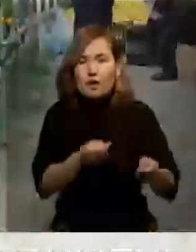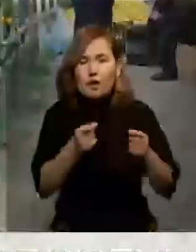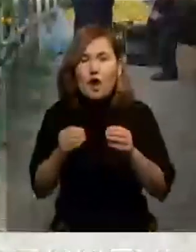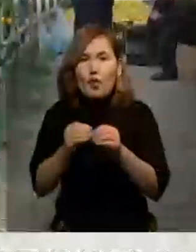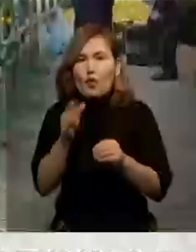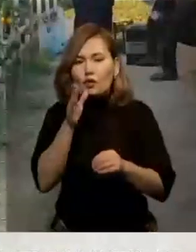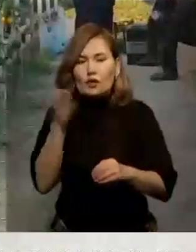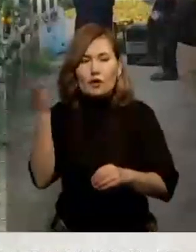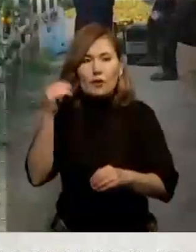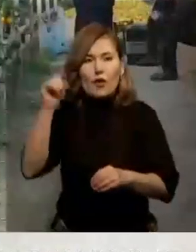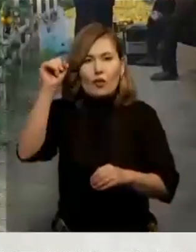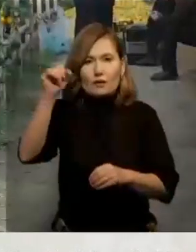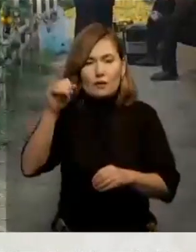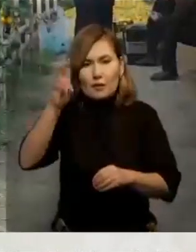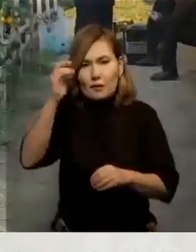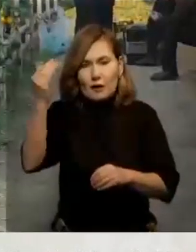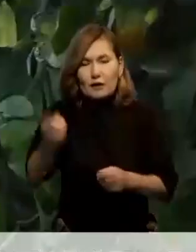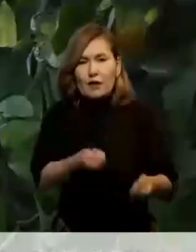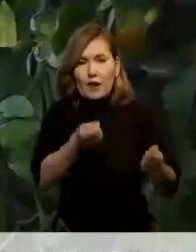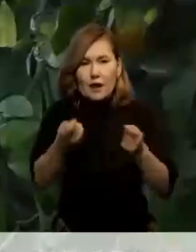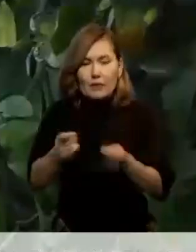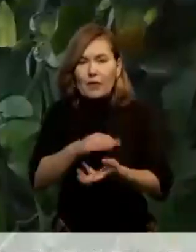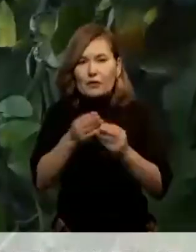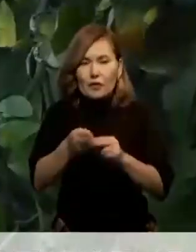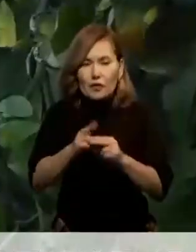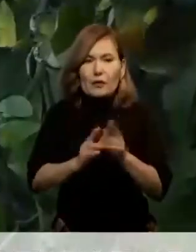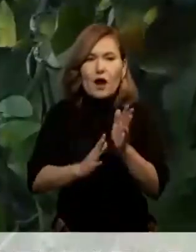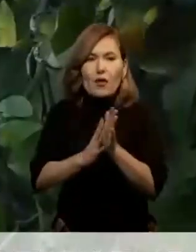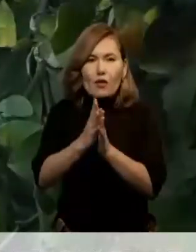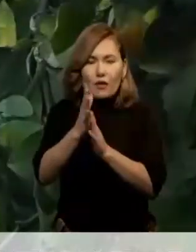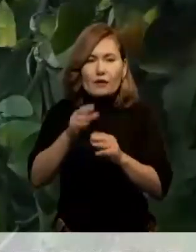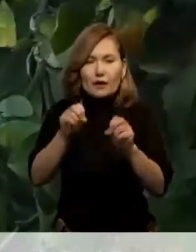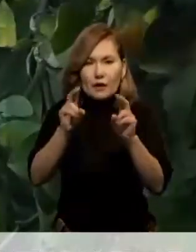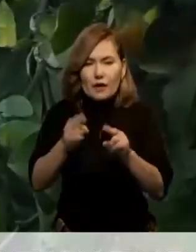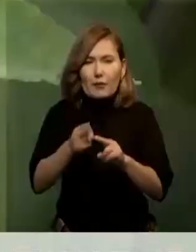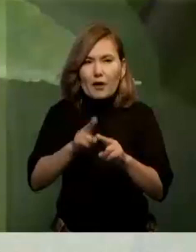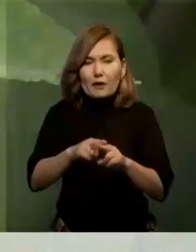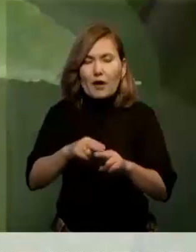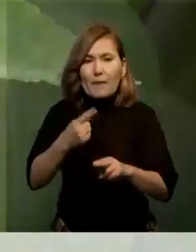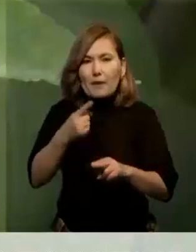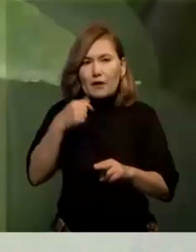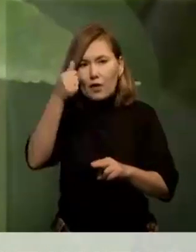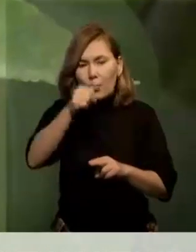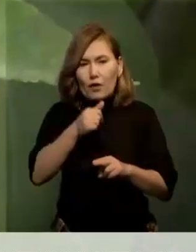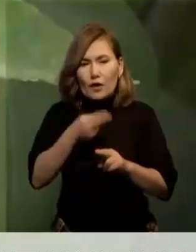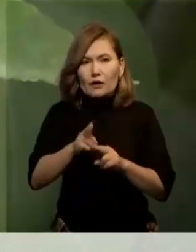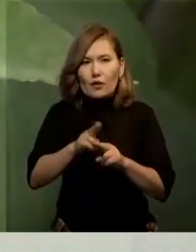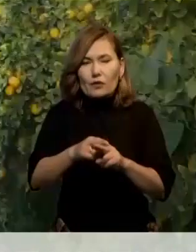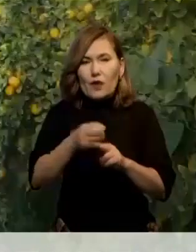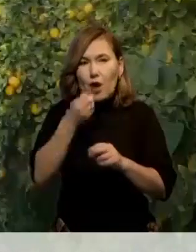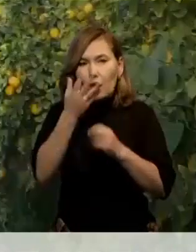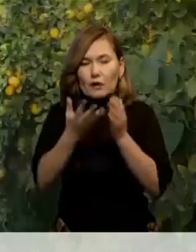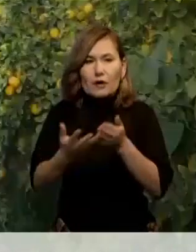бұрын Өзбекстаннан әкеліп отырғызыпты. Бағбан жеміс ағашының бойын өсіріп алу үшін алғашқы жылдары көшеттің гүлін теріп алып тастау қажеттігін